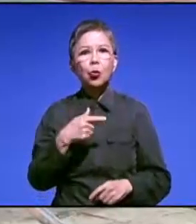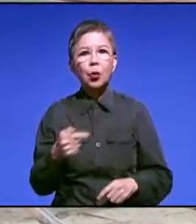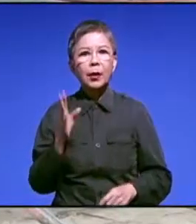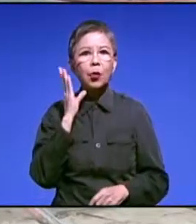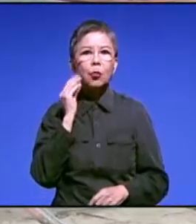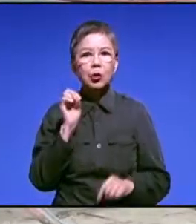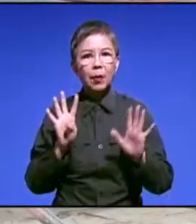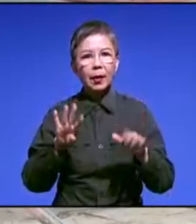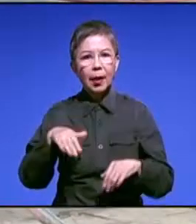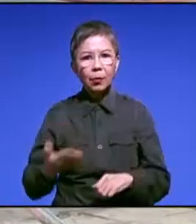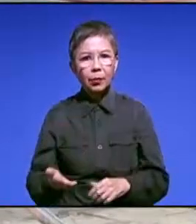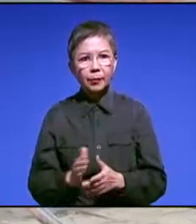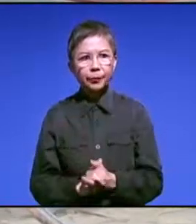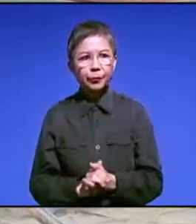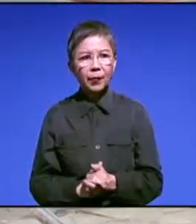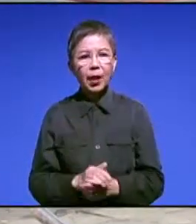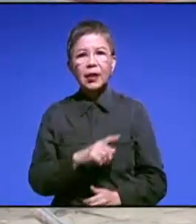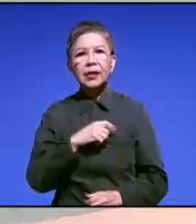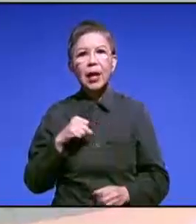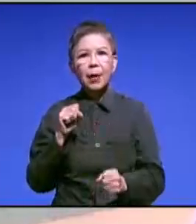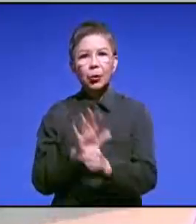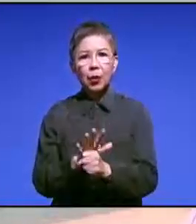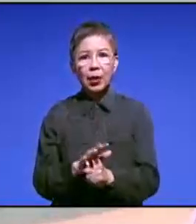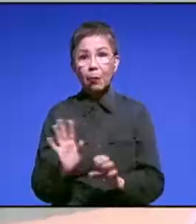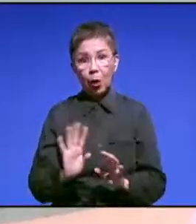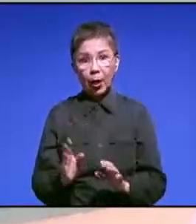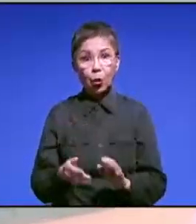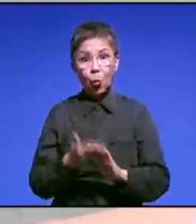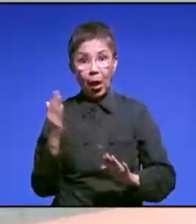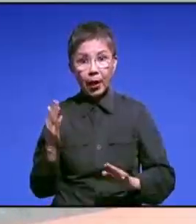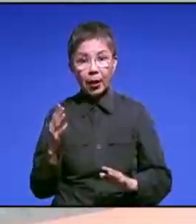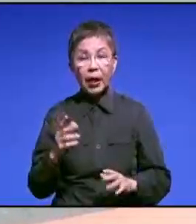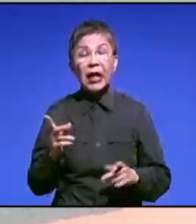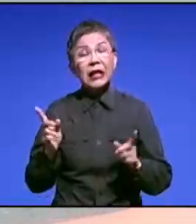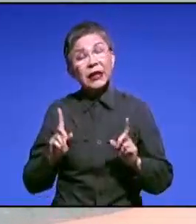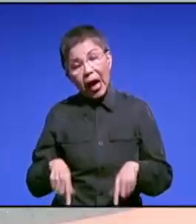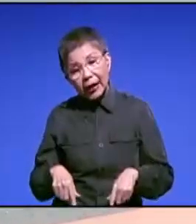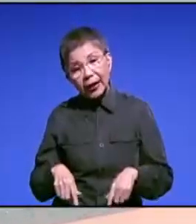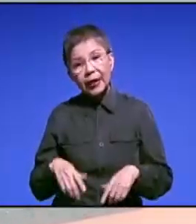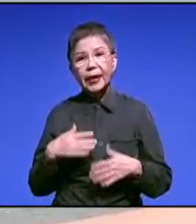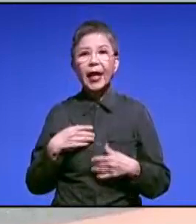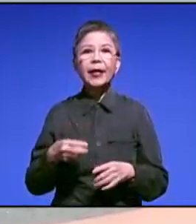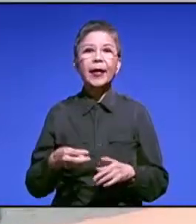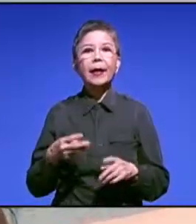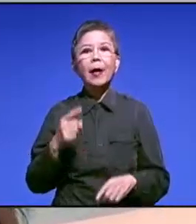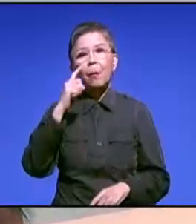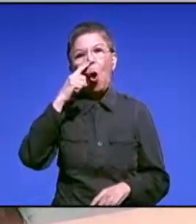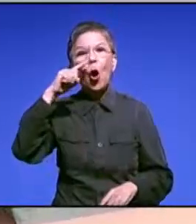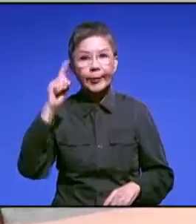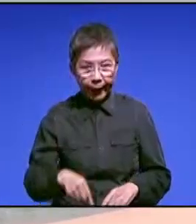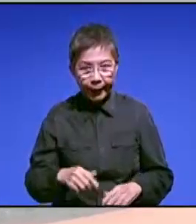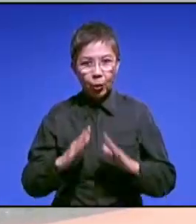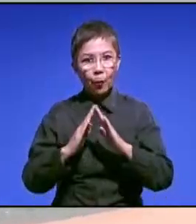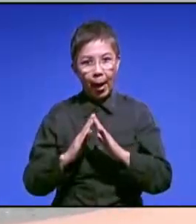tahun anakan selama penemu ini kan nggak boleh keluar jadikan mungkin eh bete apa jenuh Bagaimana